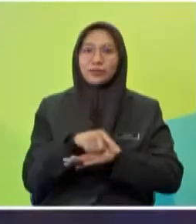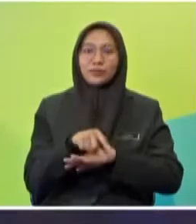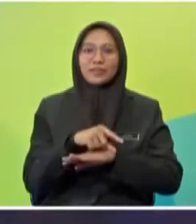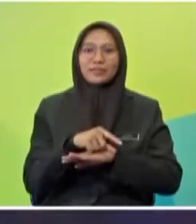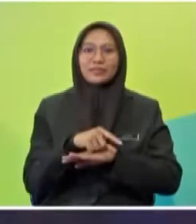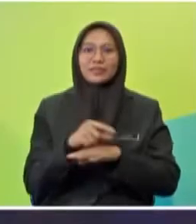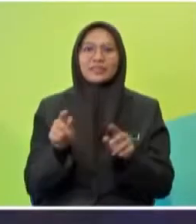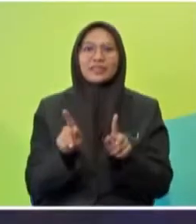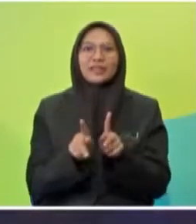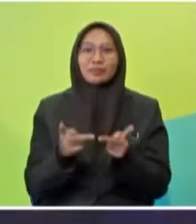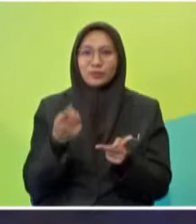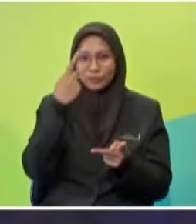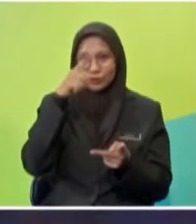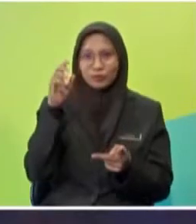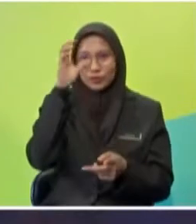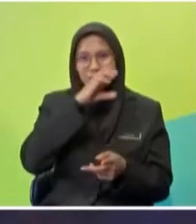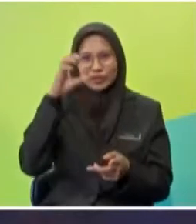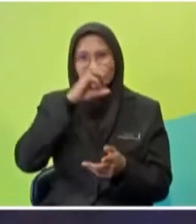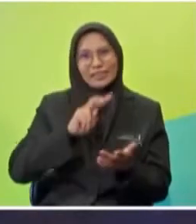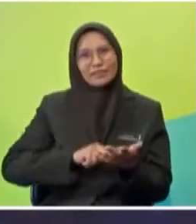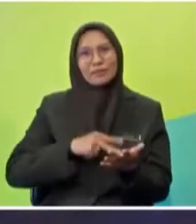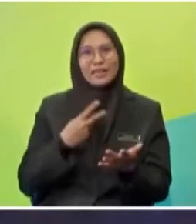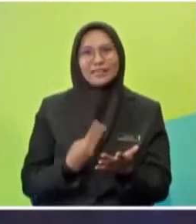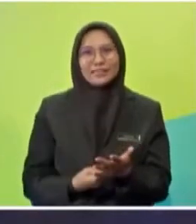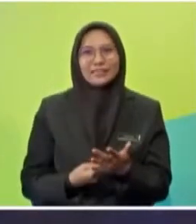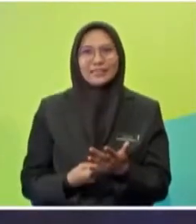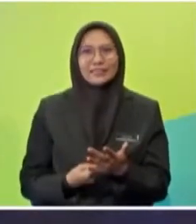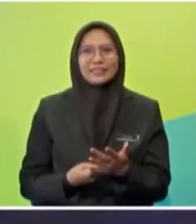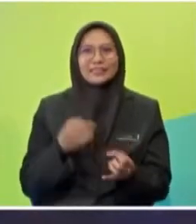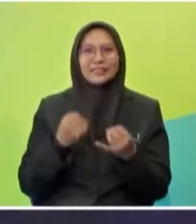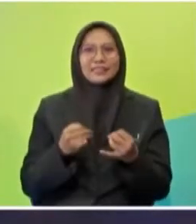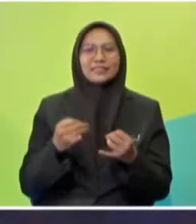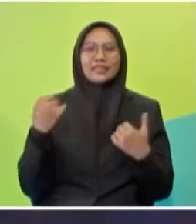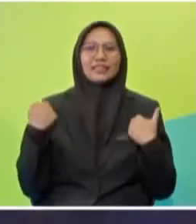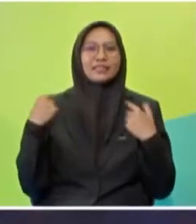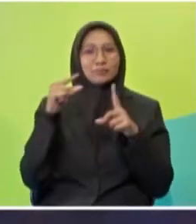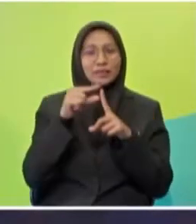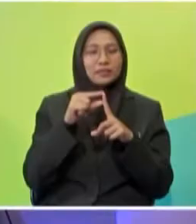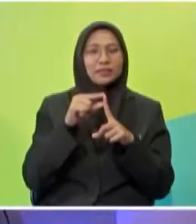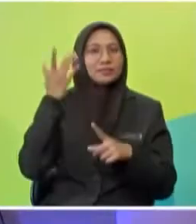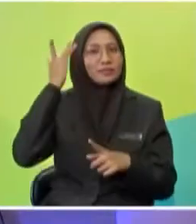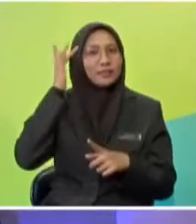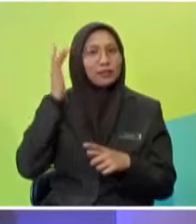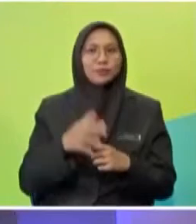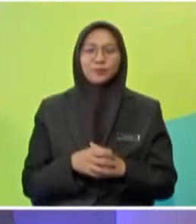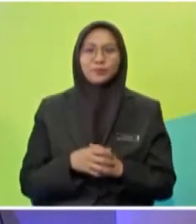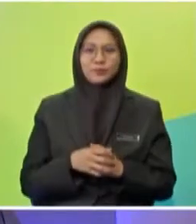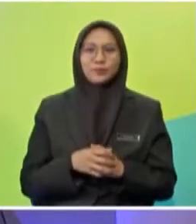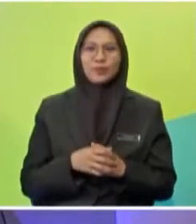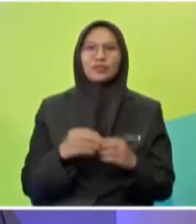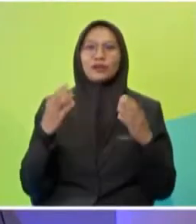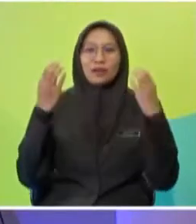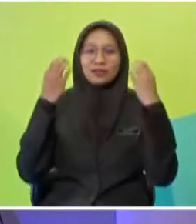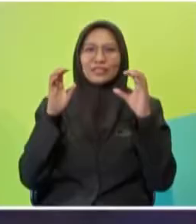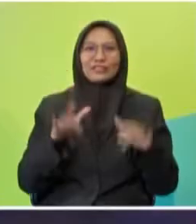ya oke jago Bagaimana cekgu menilai prestasi murid ajaib pailah Saira sesangat seruduk sangat gembira Bagaimana dengan